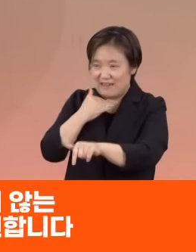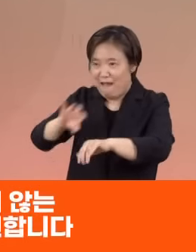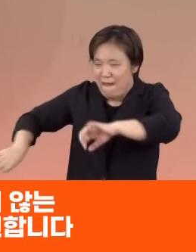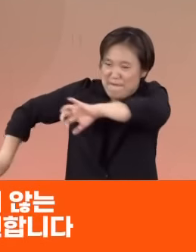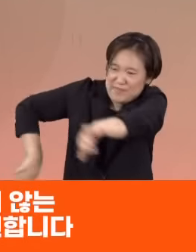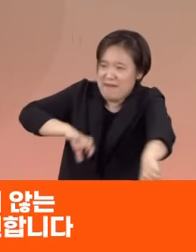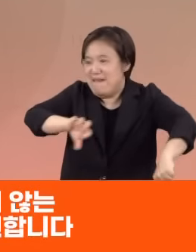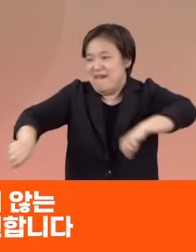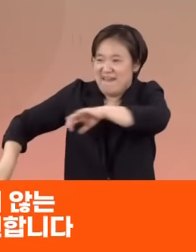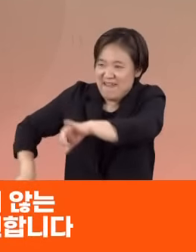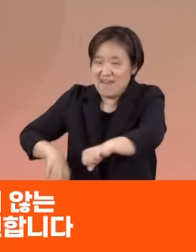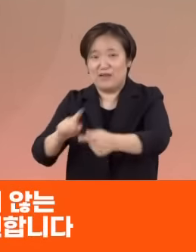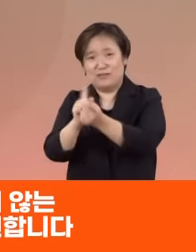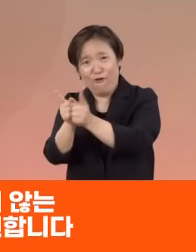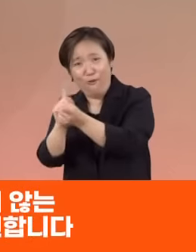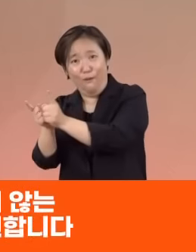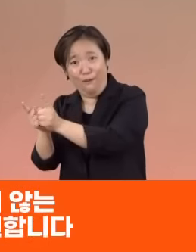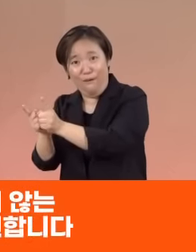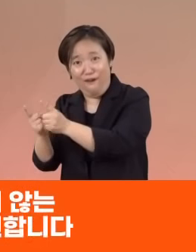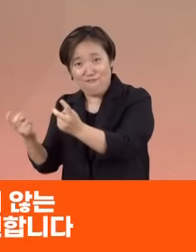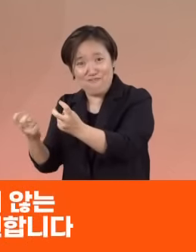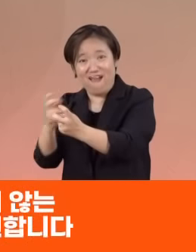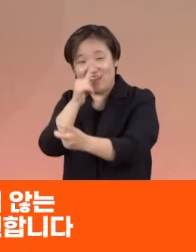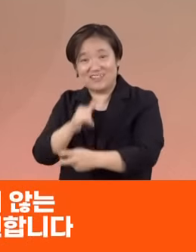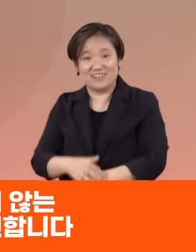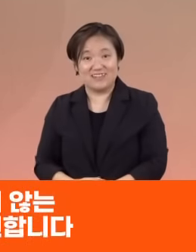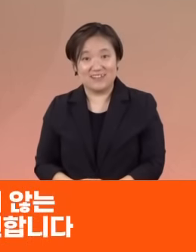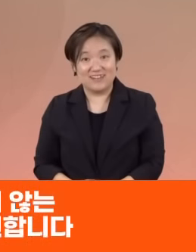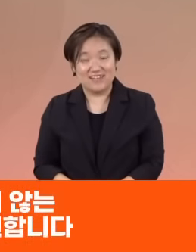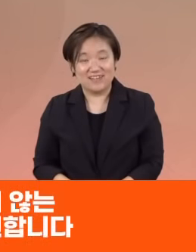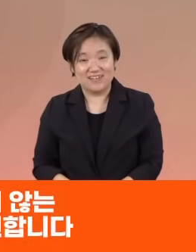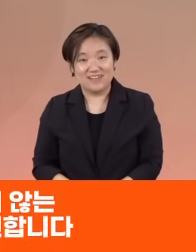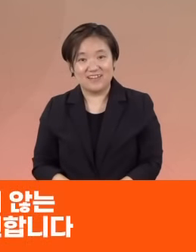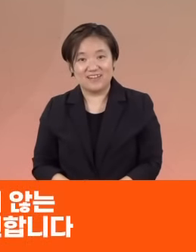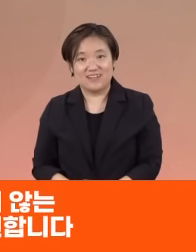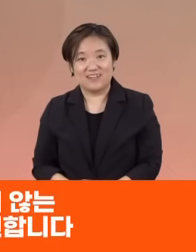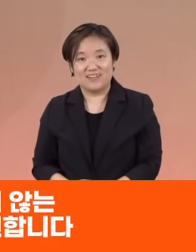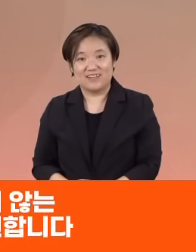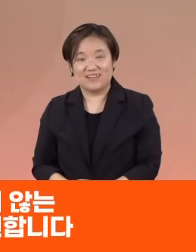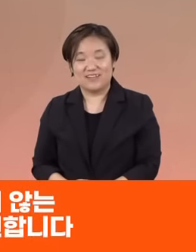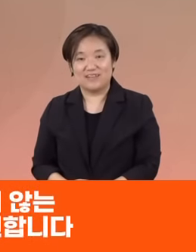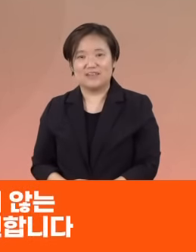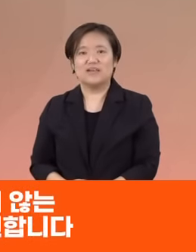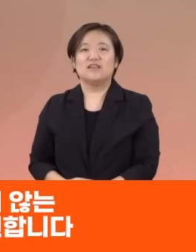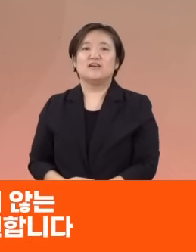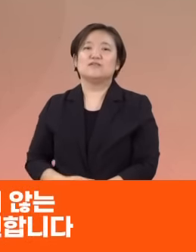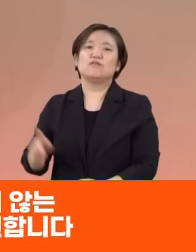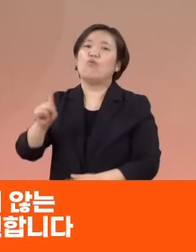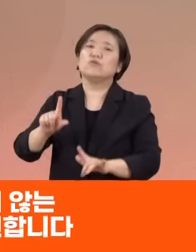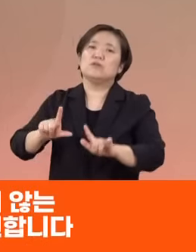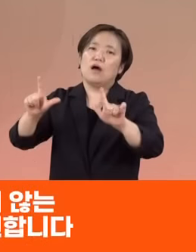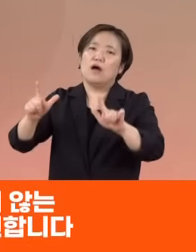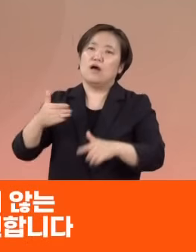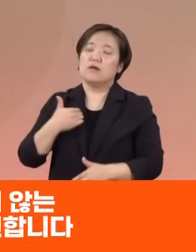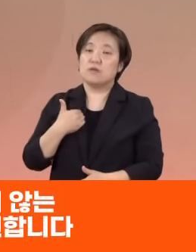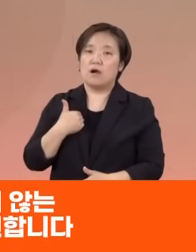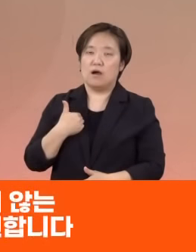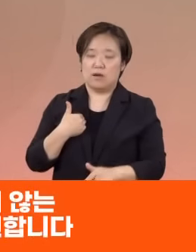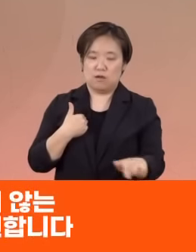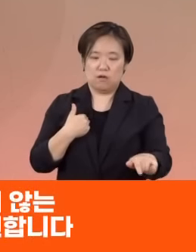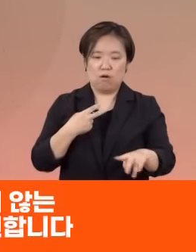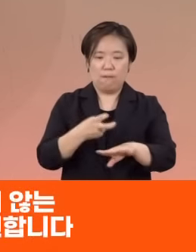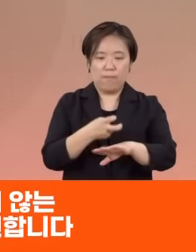타려고 했었거든요 어느날 버스를 기다렸는데 제가 너무 길앞에 나와 있어서